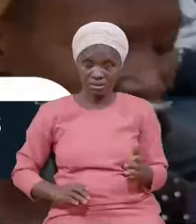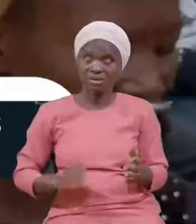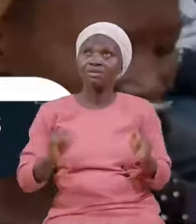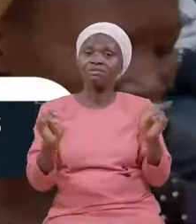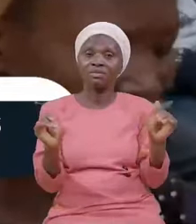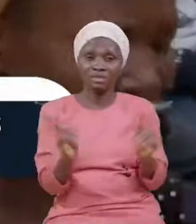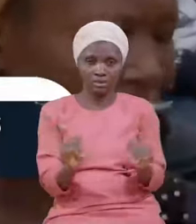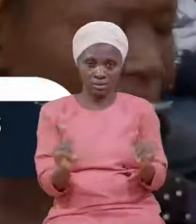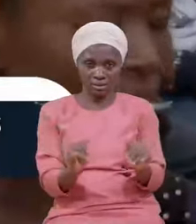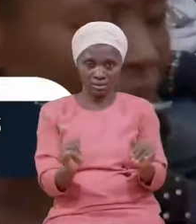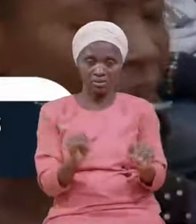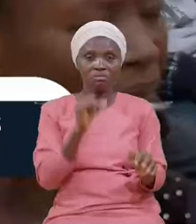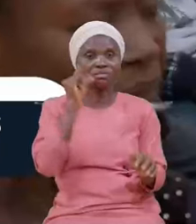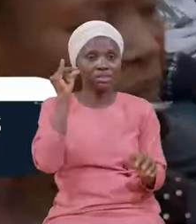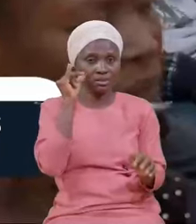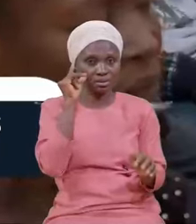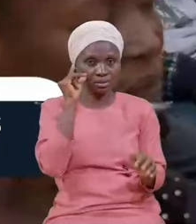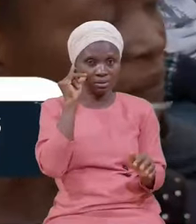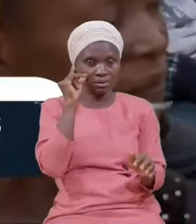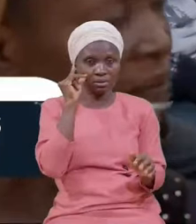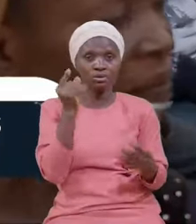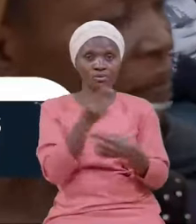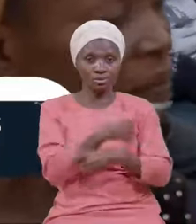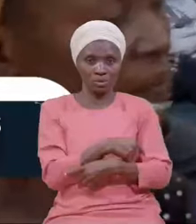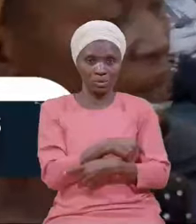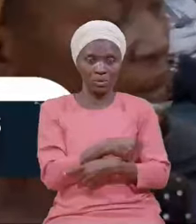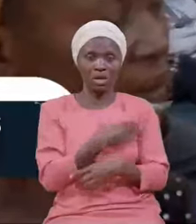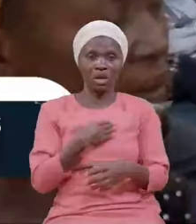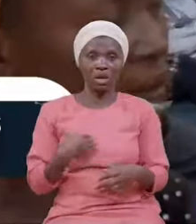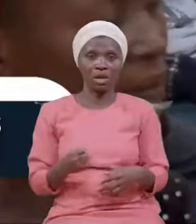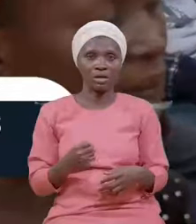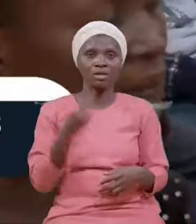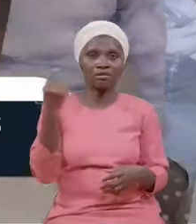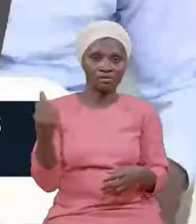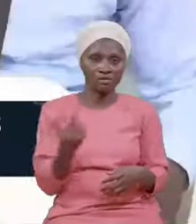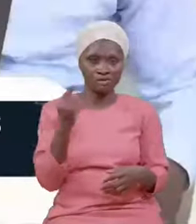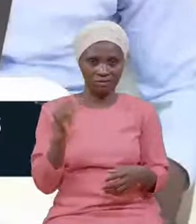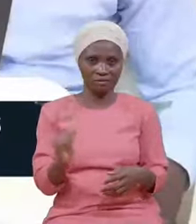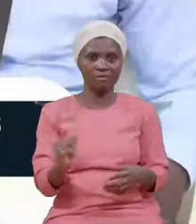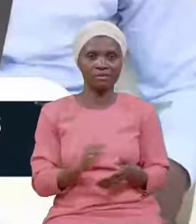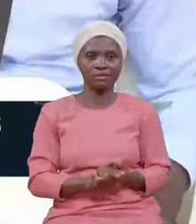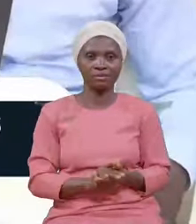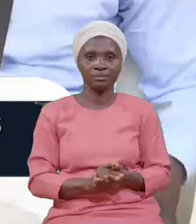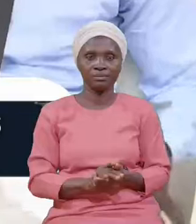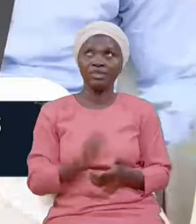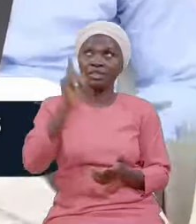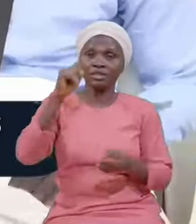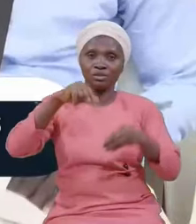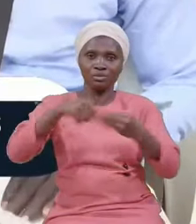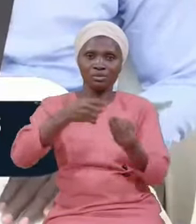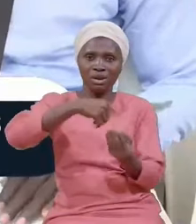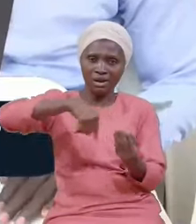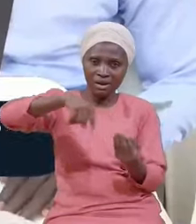même, hier, aujourd'hui et éternellement. Il allait de lieu en lieu faisant du